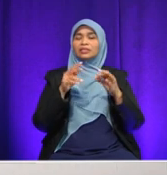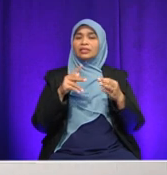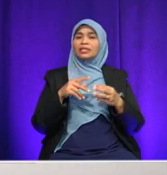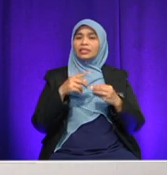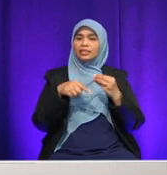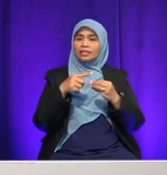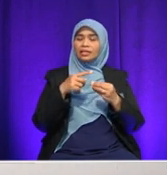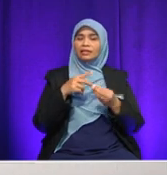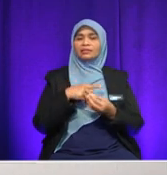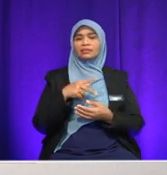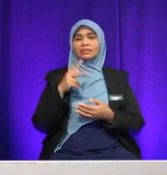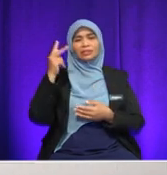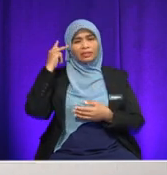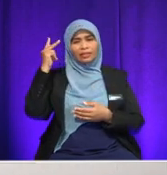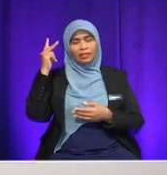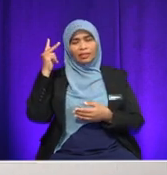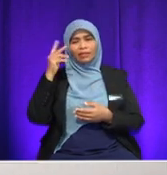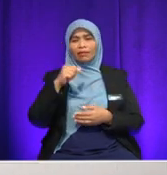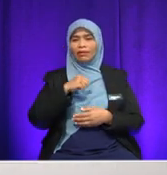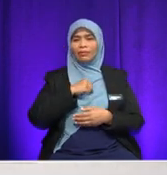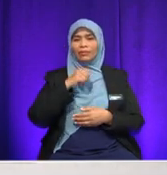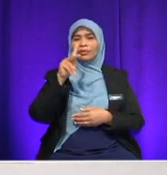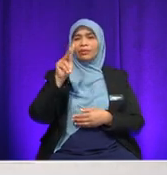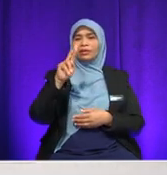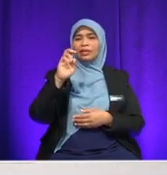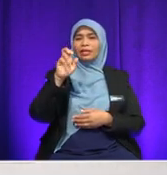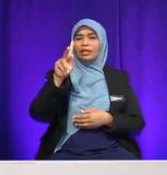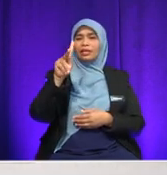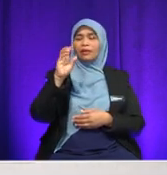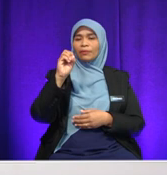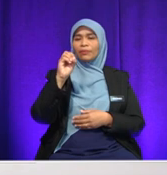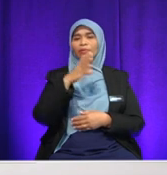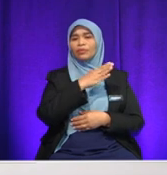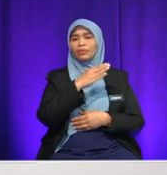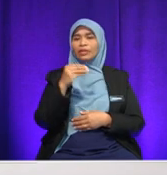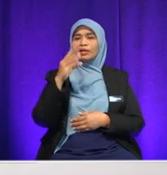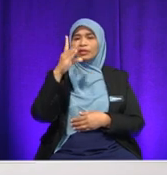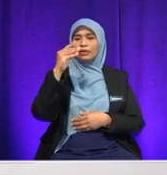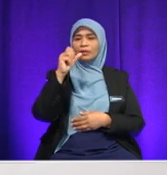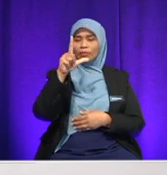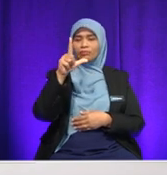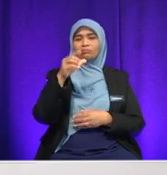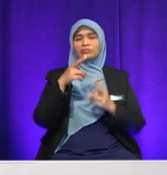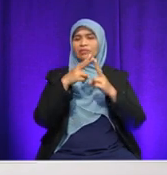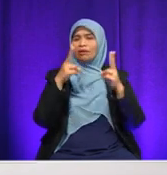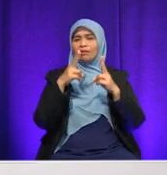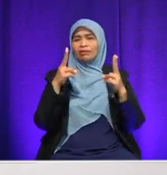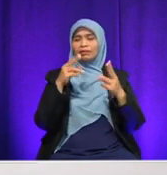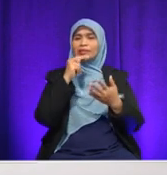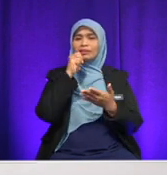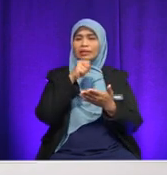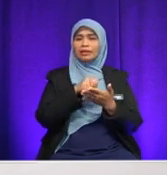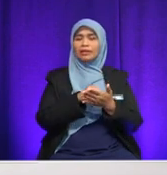aku, Kreko dan juga Dol yang memang sangat nakal pada waktu kecil dahulu. Diorang